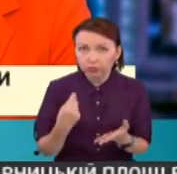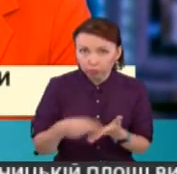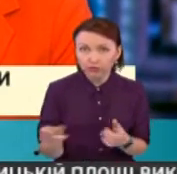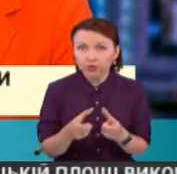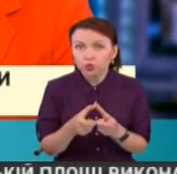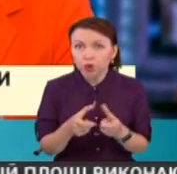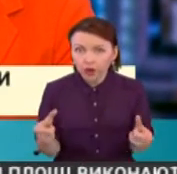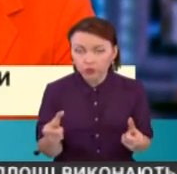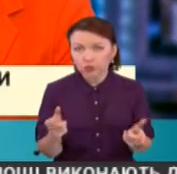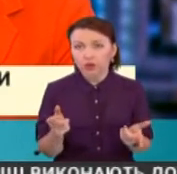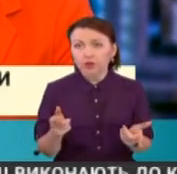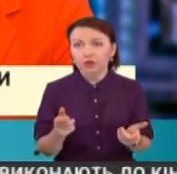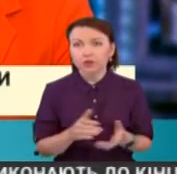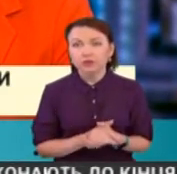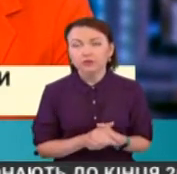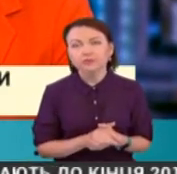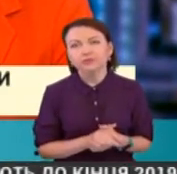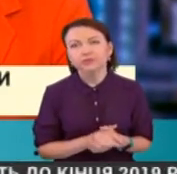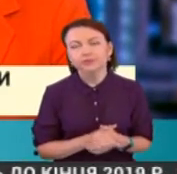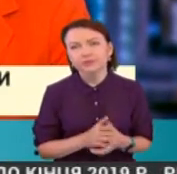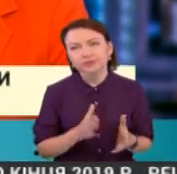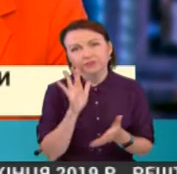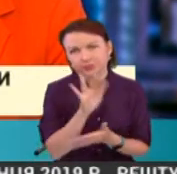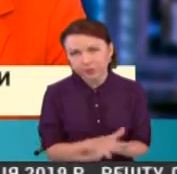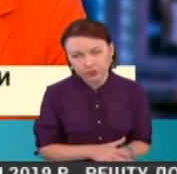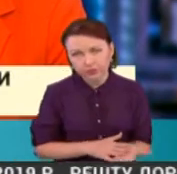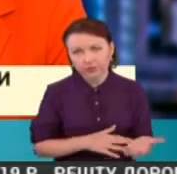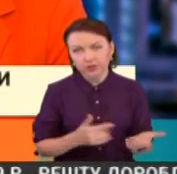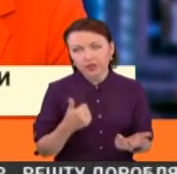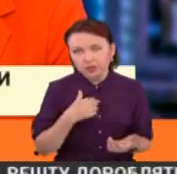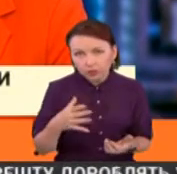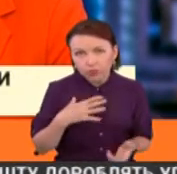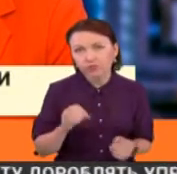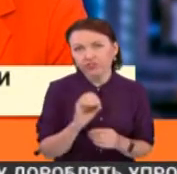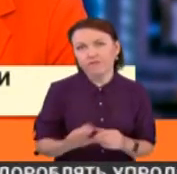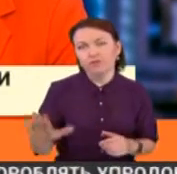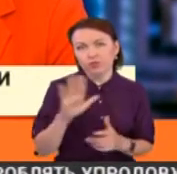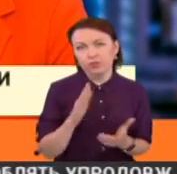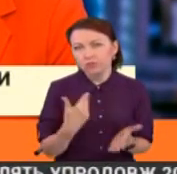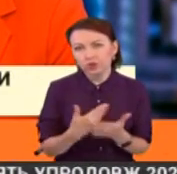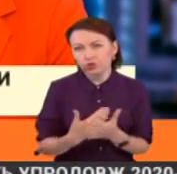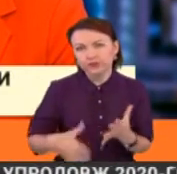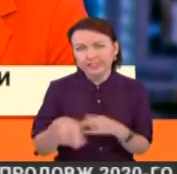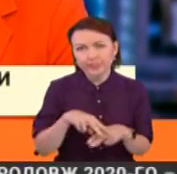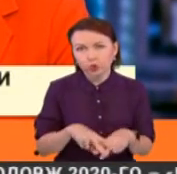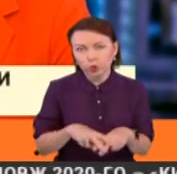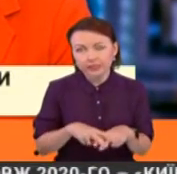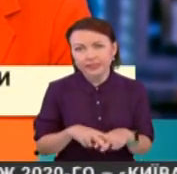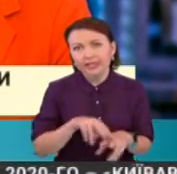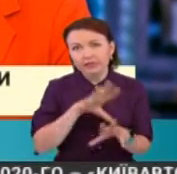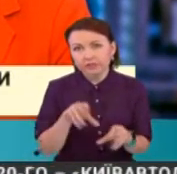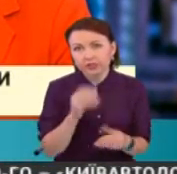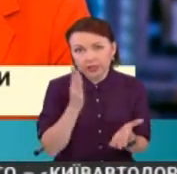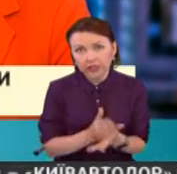картку, тому що не можна вже буде придбати жетони. Вибачте мене, я був в Європі, майже у всіх столицях, в усіх це